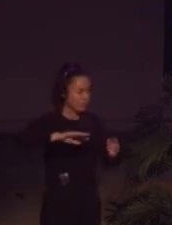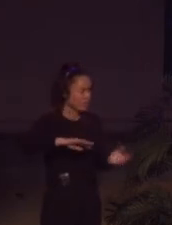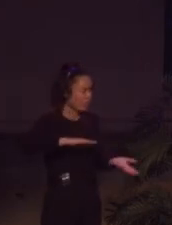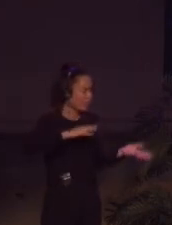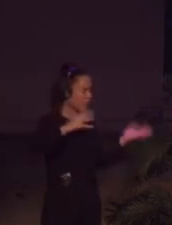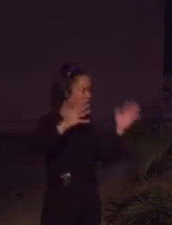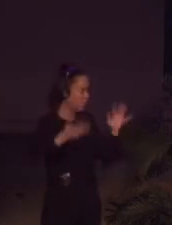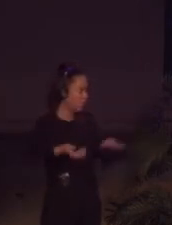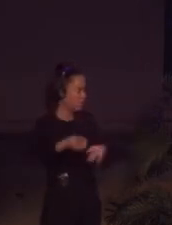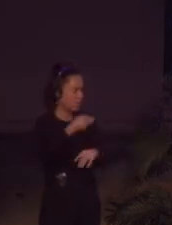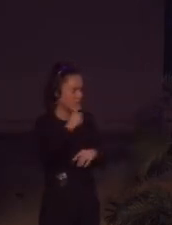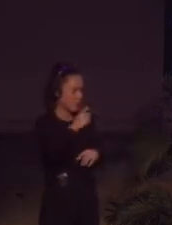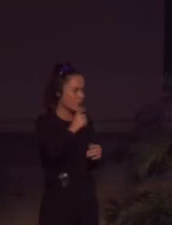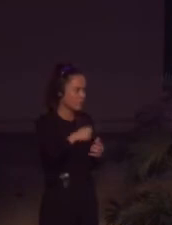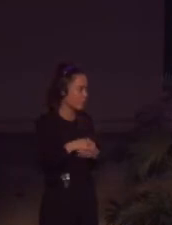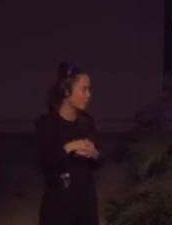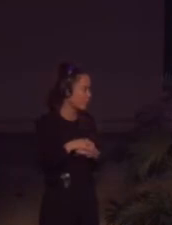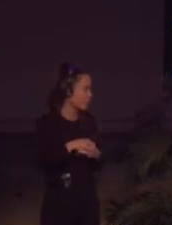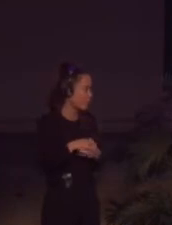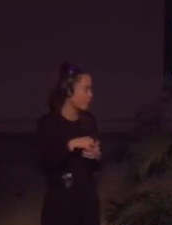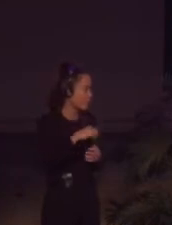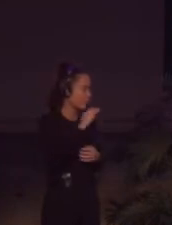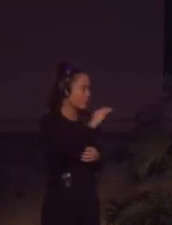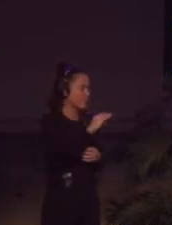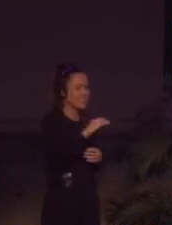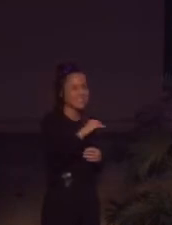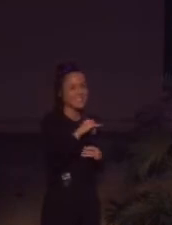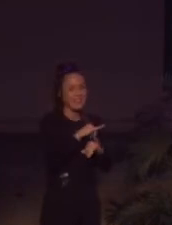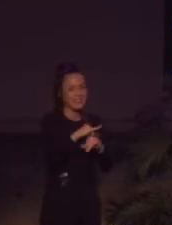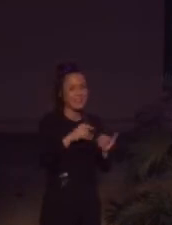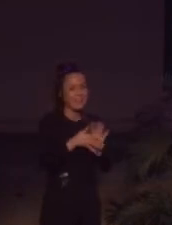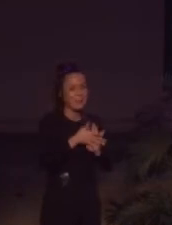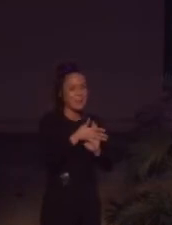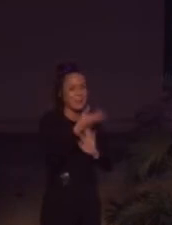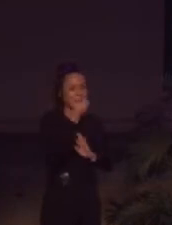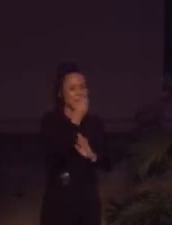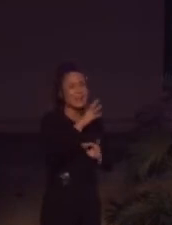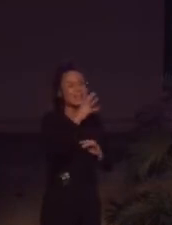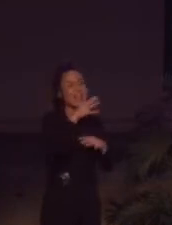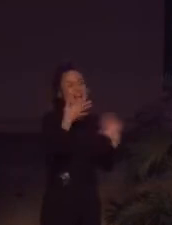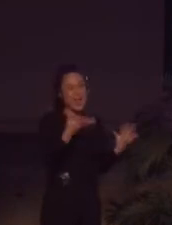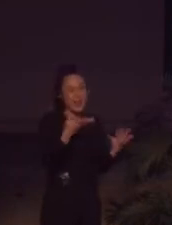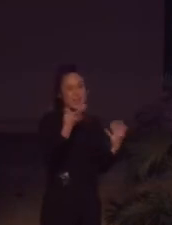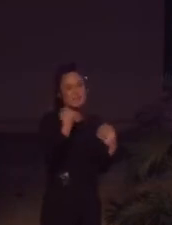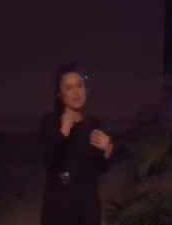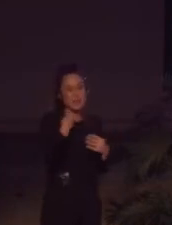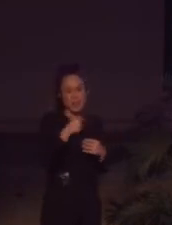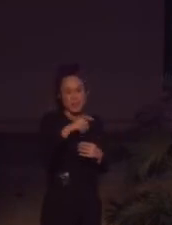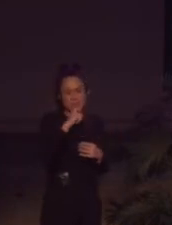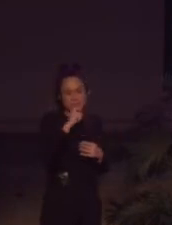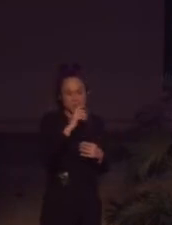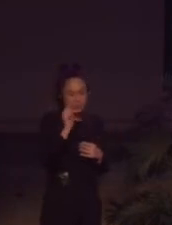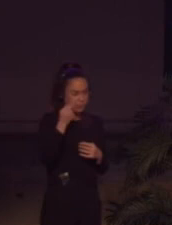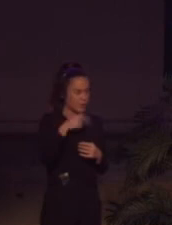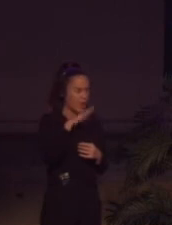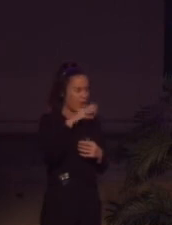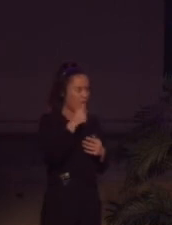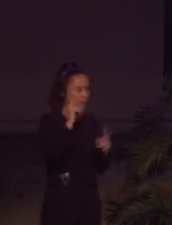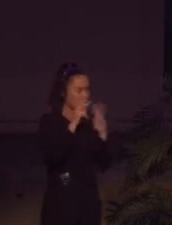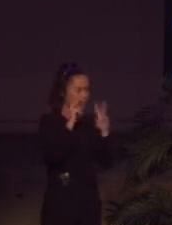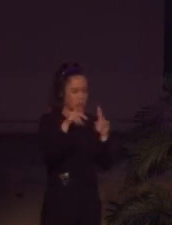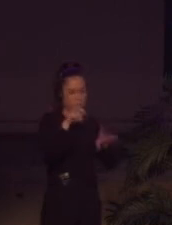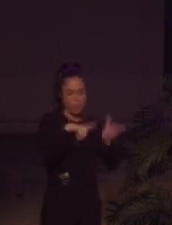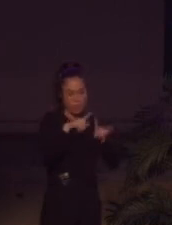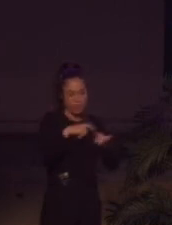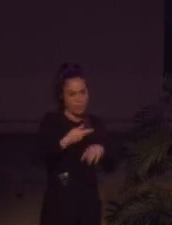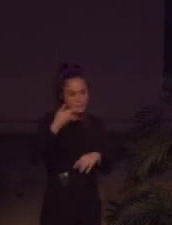Mugimendaren galdera kerrena. Ba, argita garbi badago sekulako arazo bat, porque daude milaka